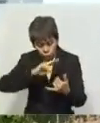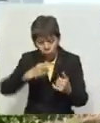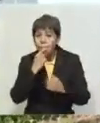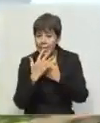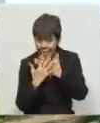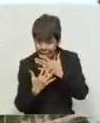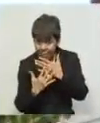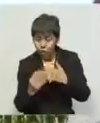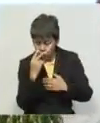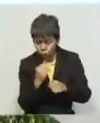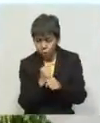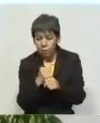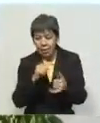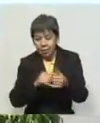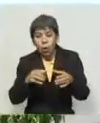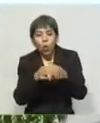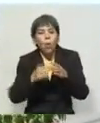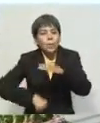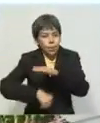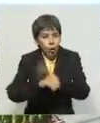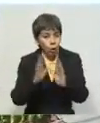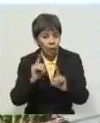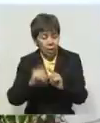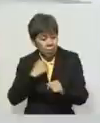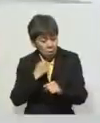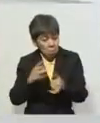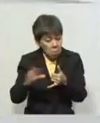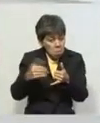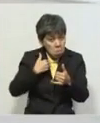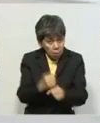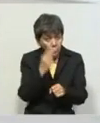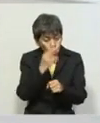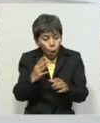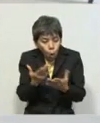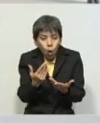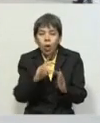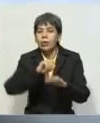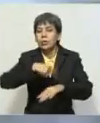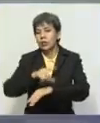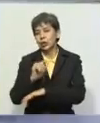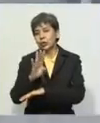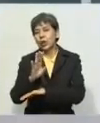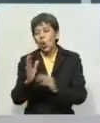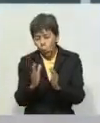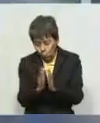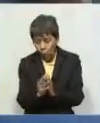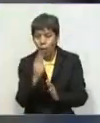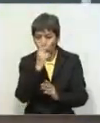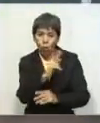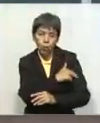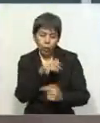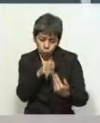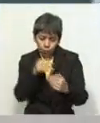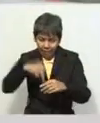วจเลือดผู้ประสบภัยทีมหมูป่านะครับเพื่อดูว่าติดเชื้อหรือไม่ซึ่งจะทราบผลภายใน24ชั่วโมงครับควบคู่กับการดูแลของ